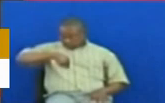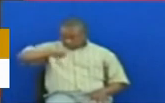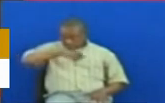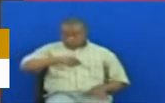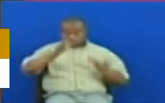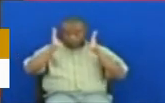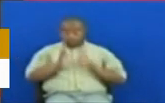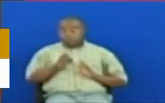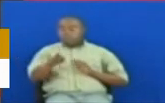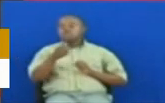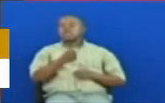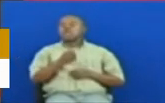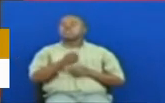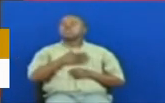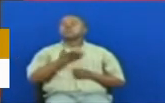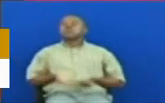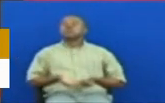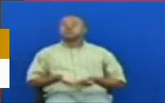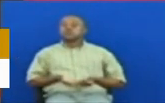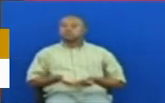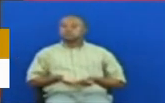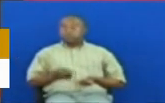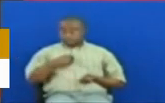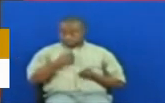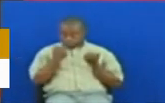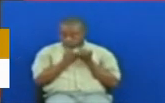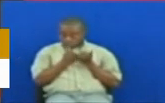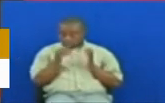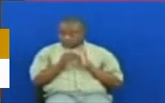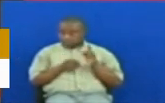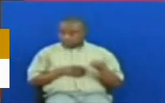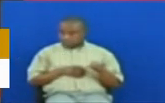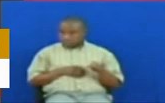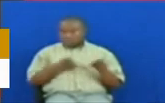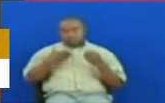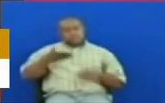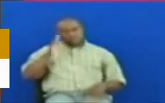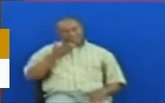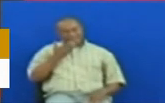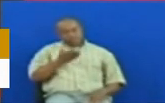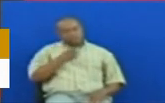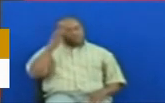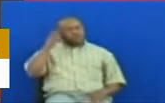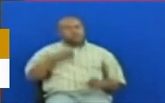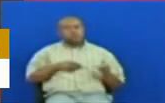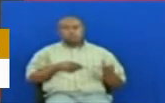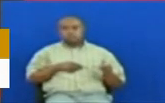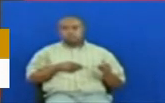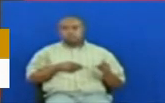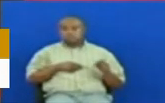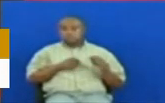yetu, kwa hiyo tunatunga hii sheria. Labda pengine serikali ingefikiria kwamba huyo mtu awe